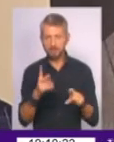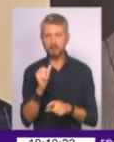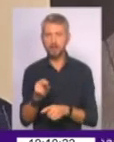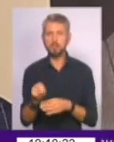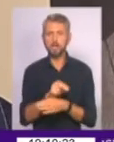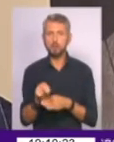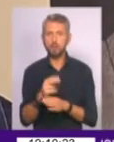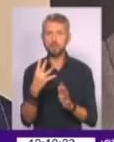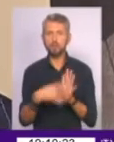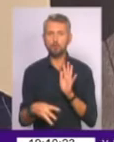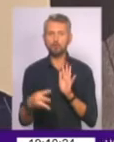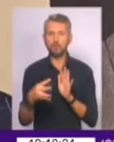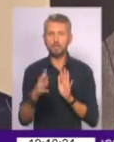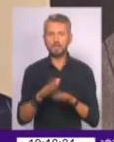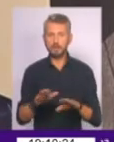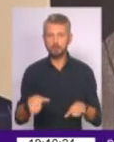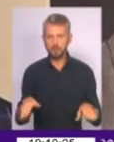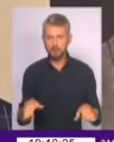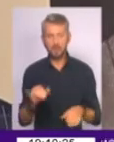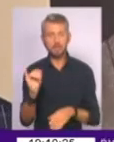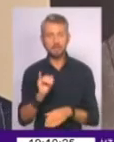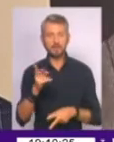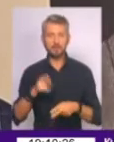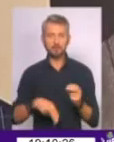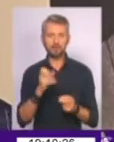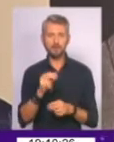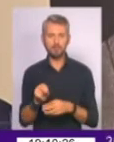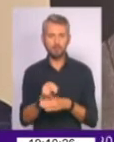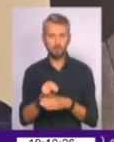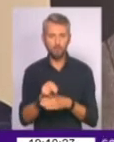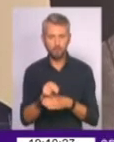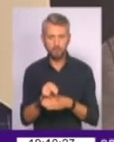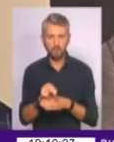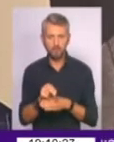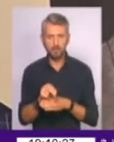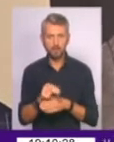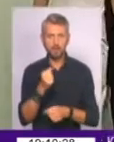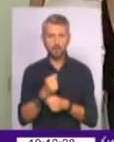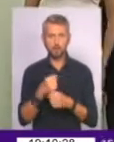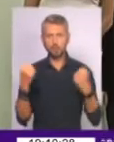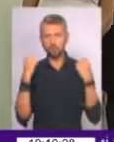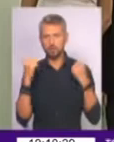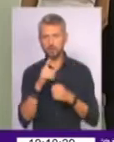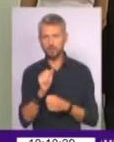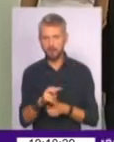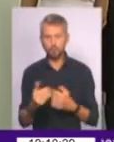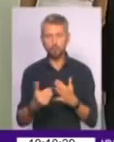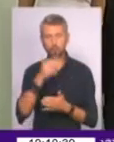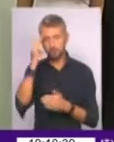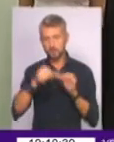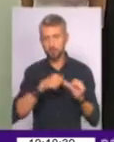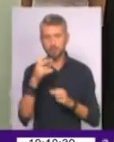ремонт 90 дитячих садках і завершити капітальний ремонт роботи спортивних залах. В новому навчальному році